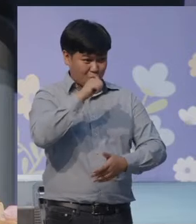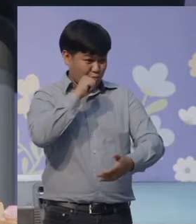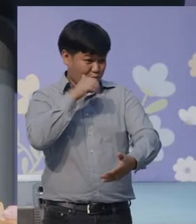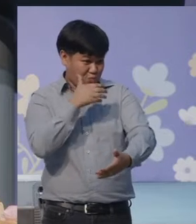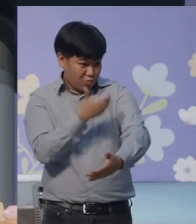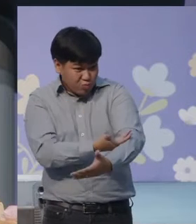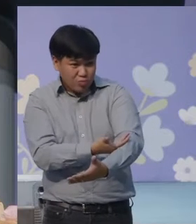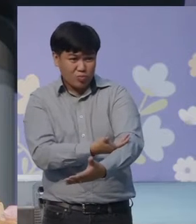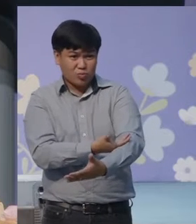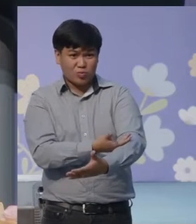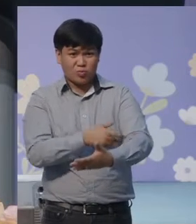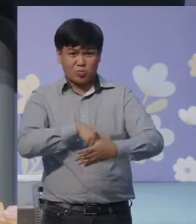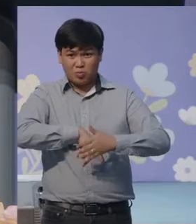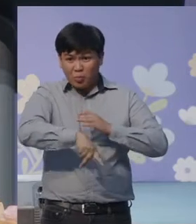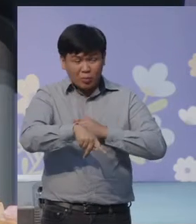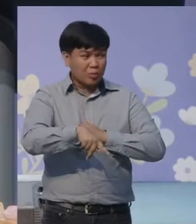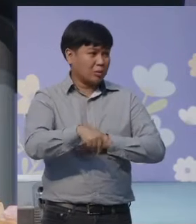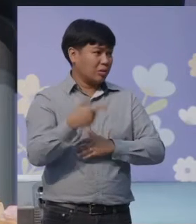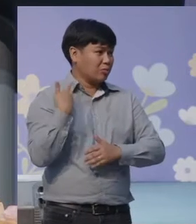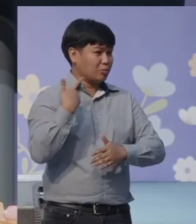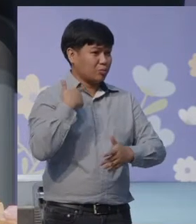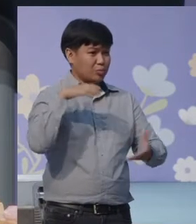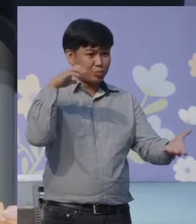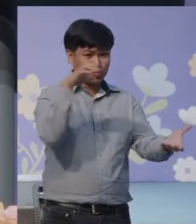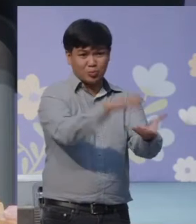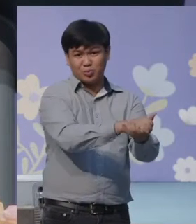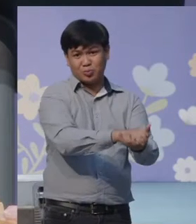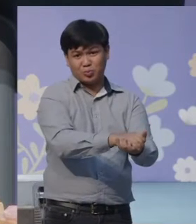ang pagtangis na napakalalim